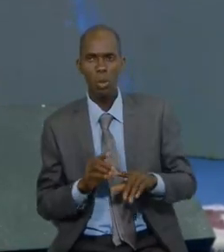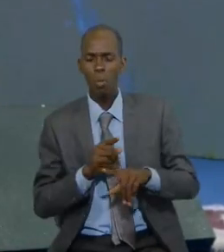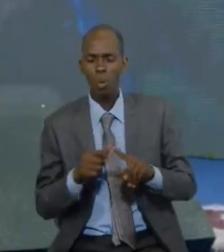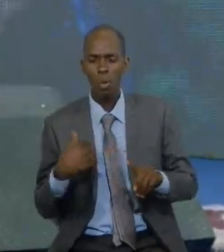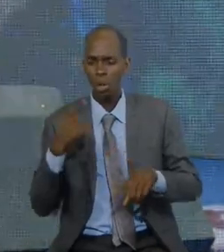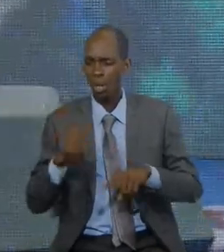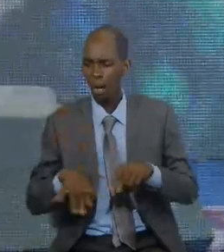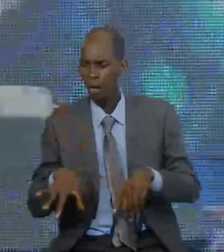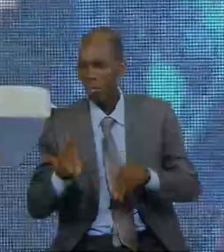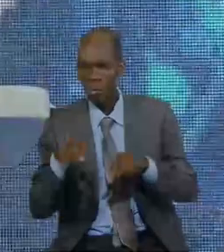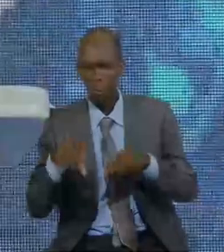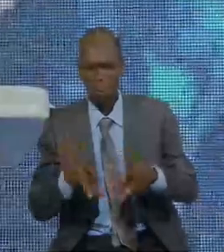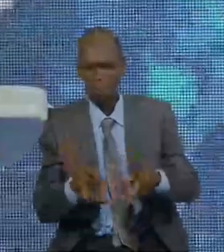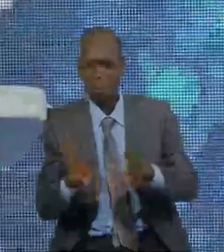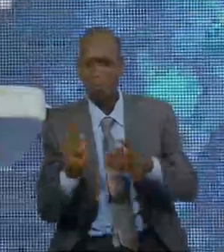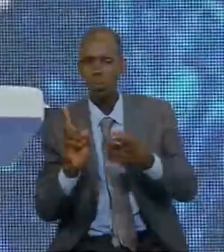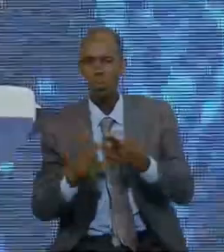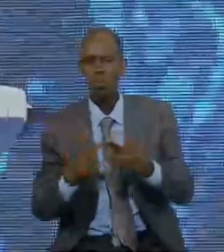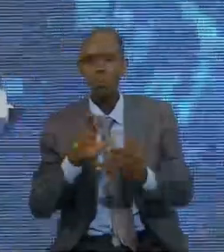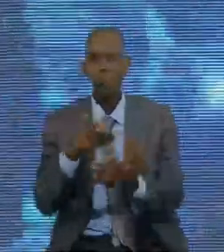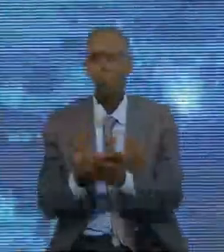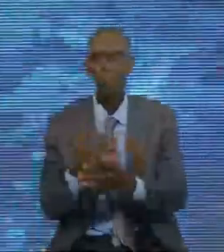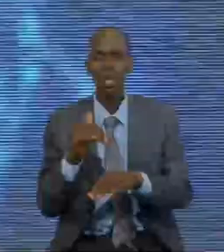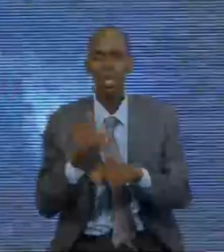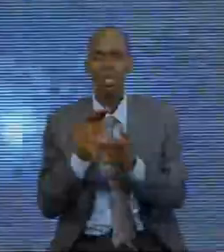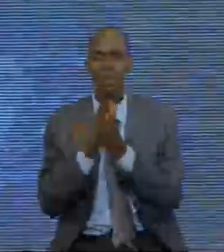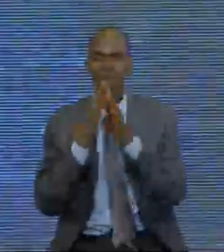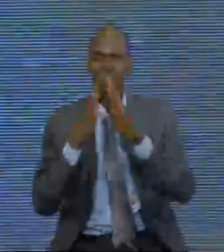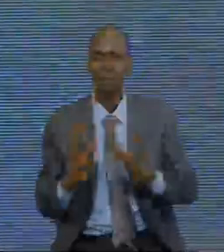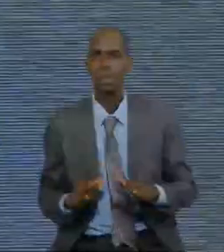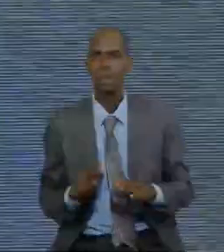on voulait la peine on ne connaissez pas le chemin